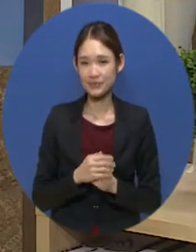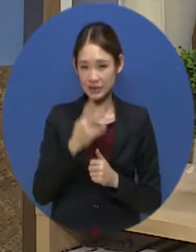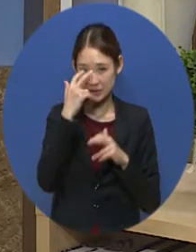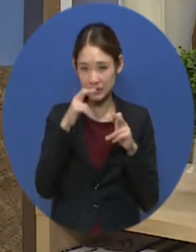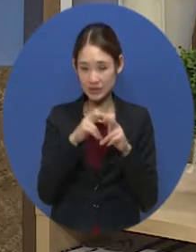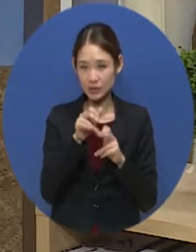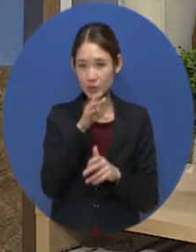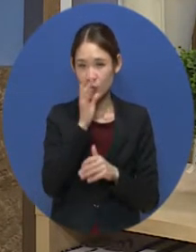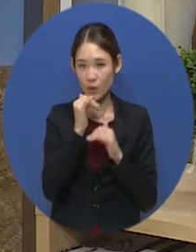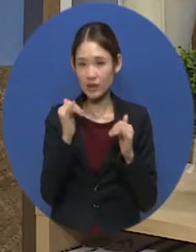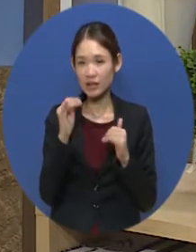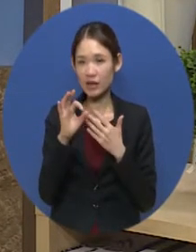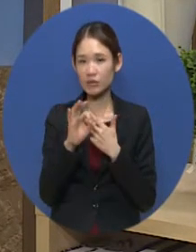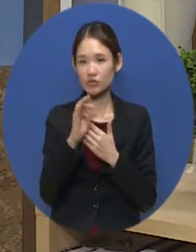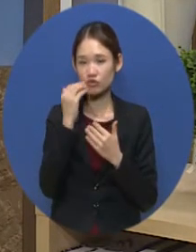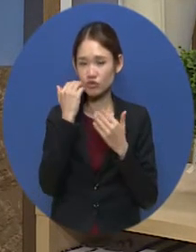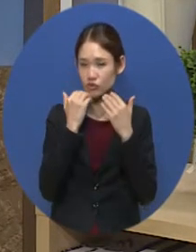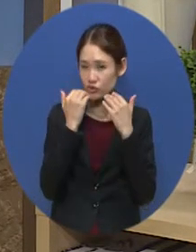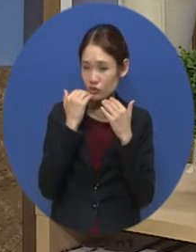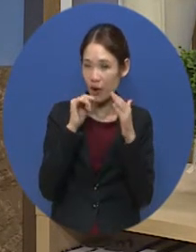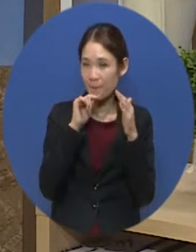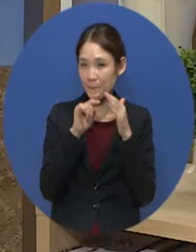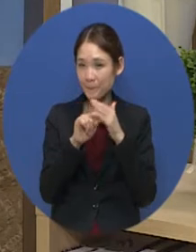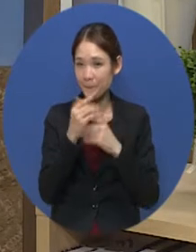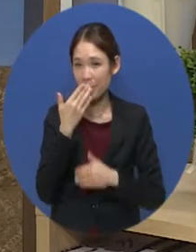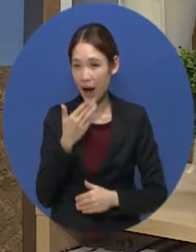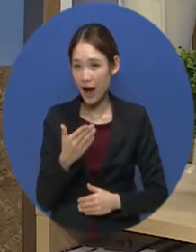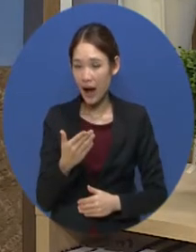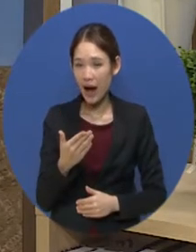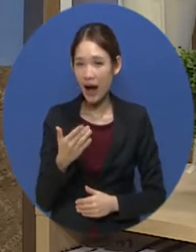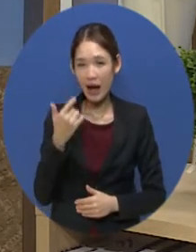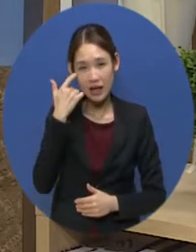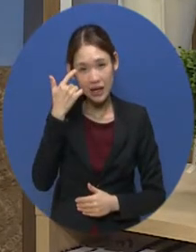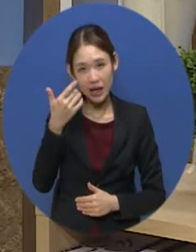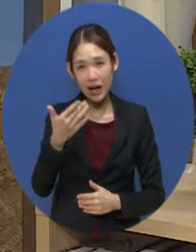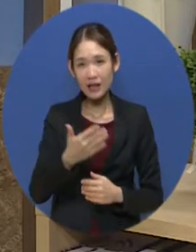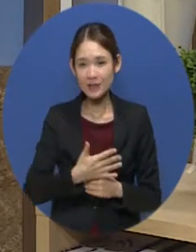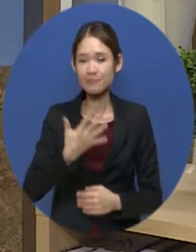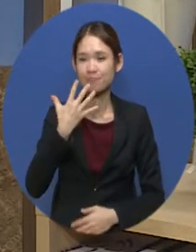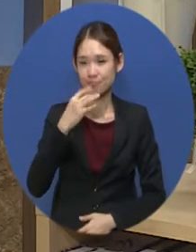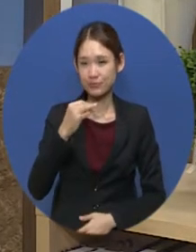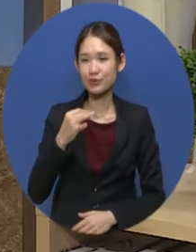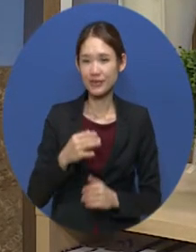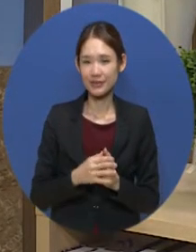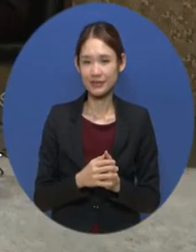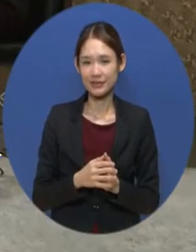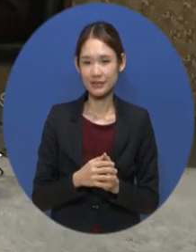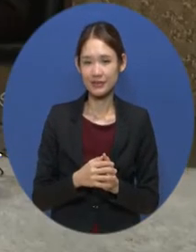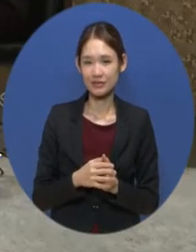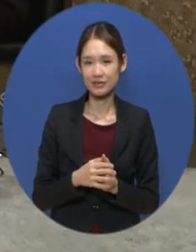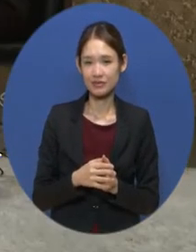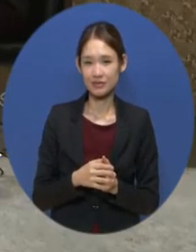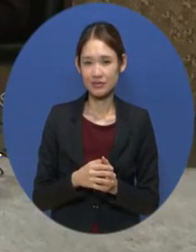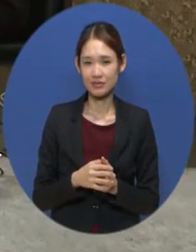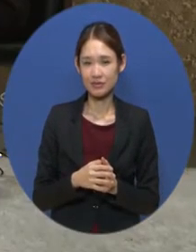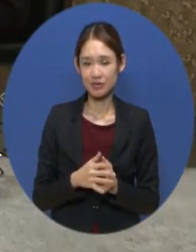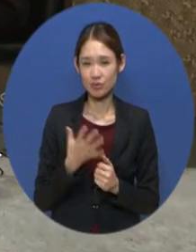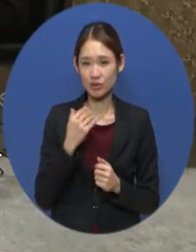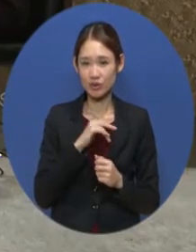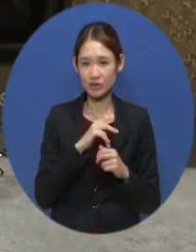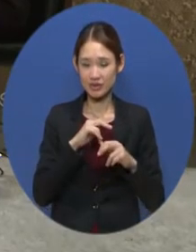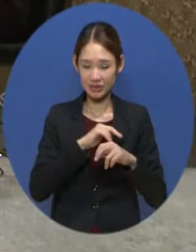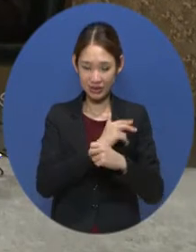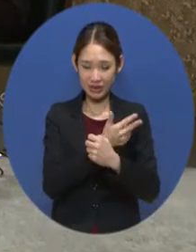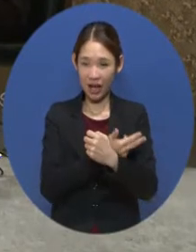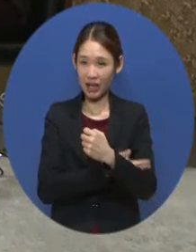시각장애인 노인분들이라면 누구나 갈 수가 있는 건가요? 물론입니다. 예. 물론 이제 자격 조건이